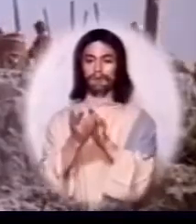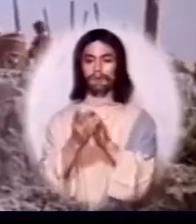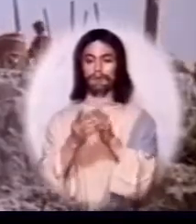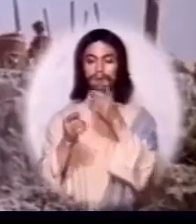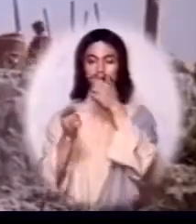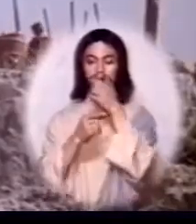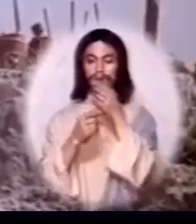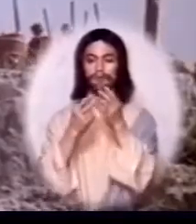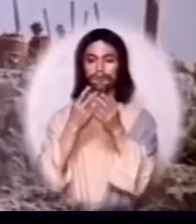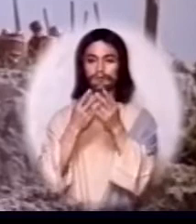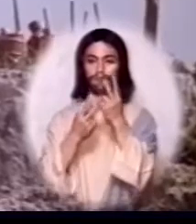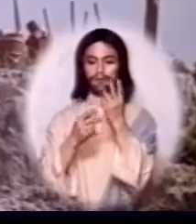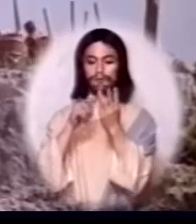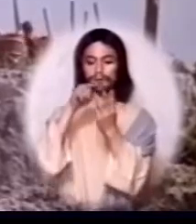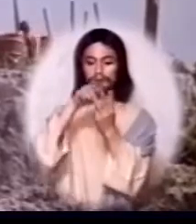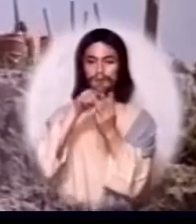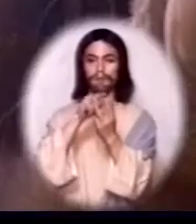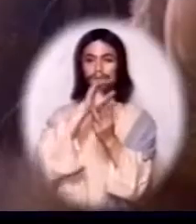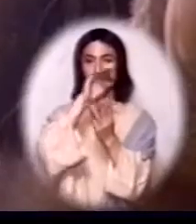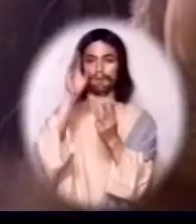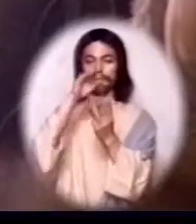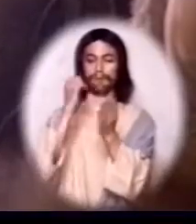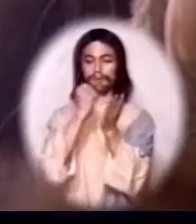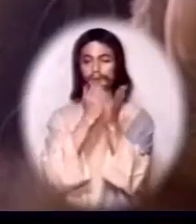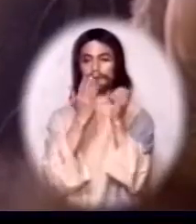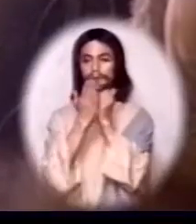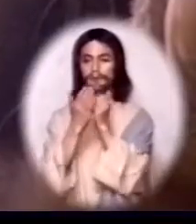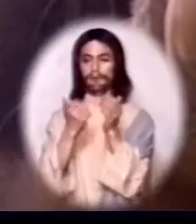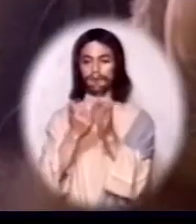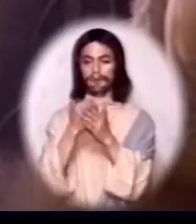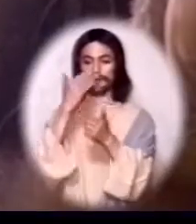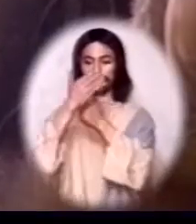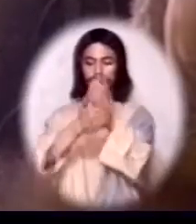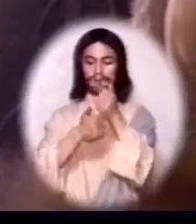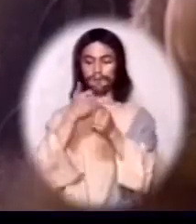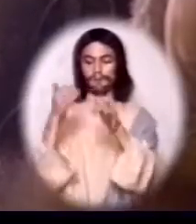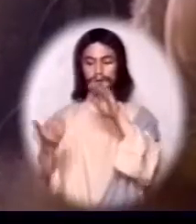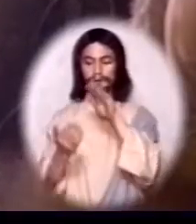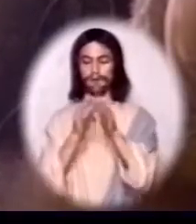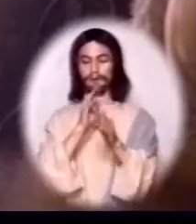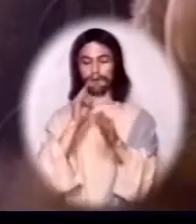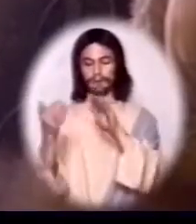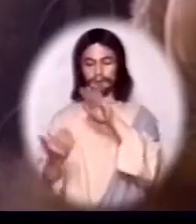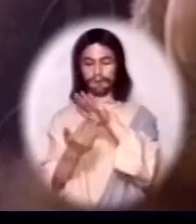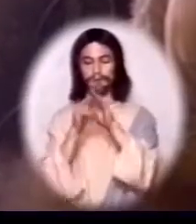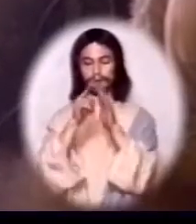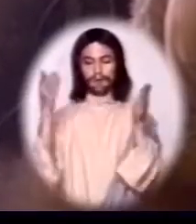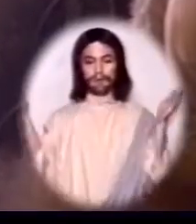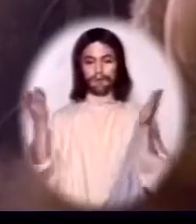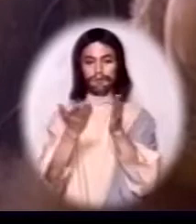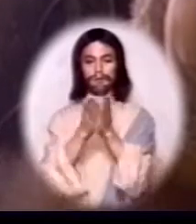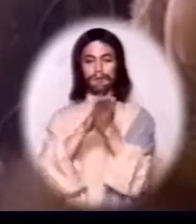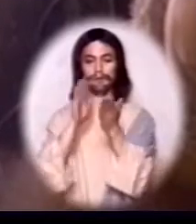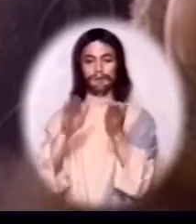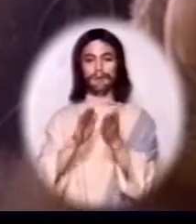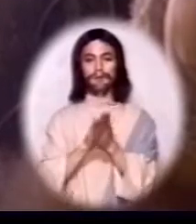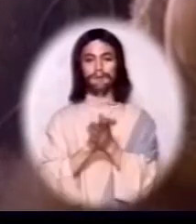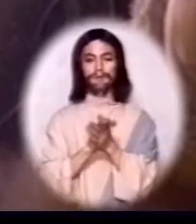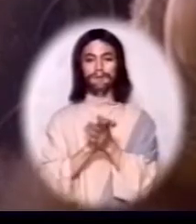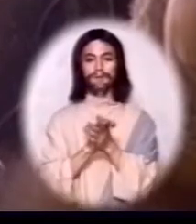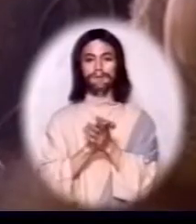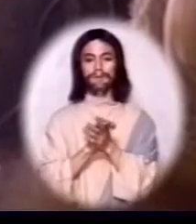예수님이 두 강도 사이에서 십자가에 못 박히시니 이로써 성경에 예언된 것이 이루어졌습니다.